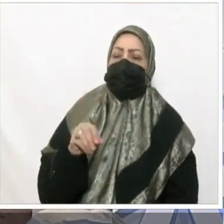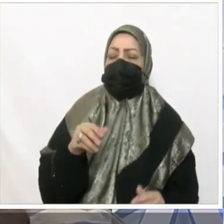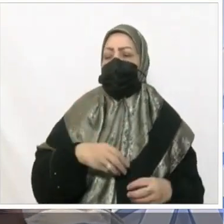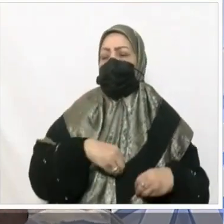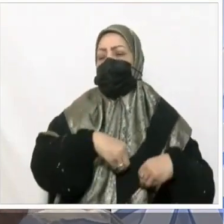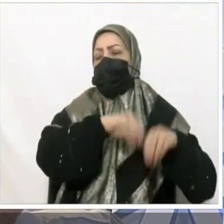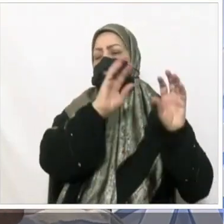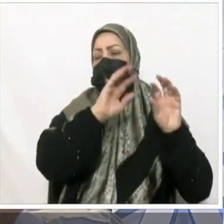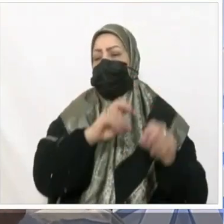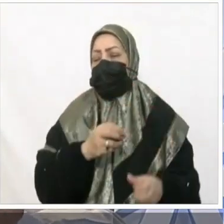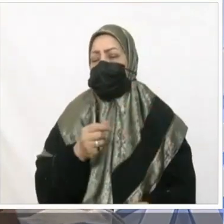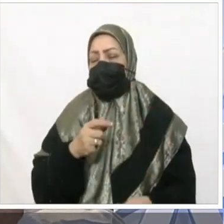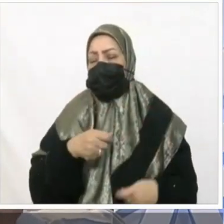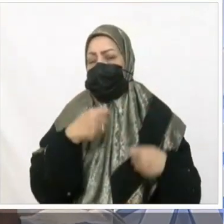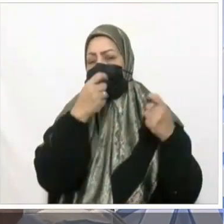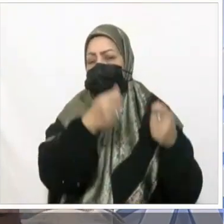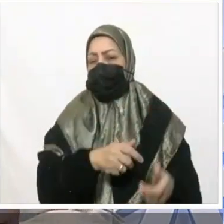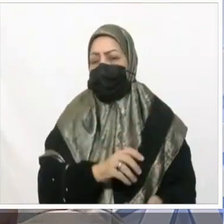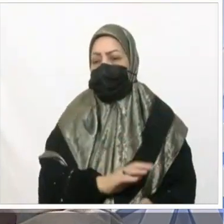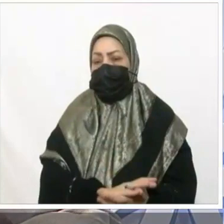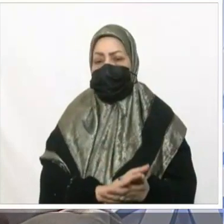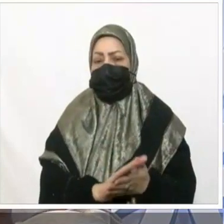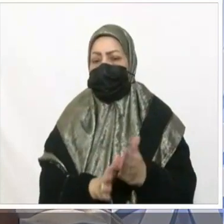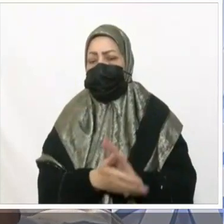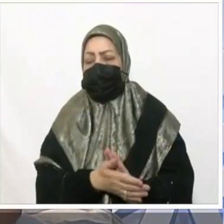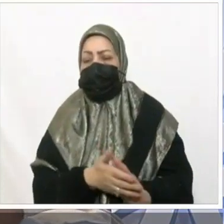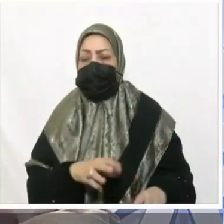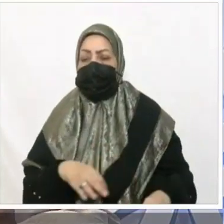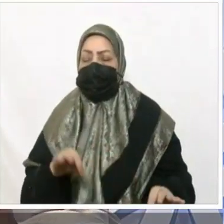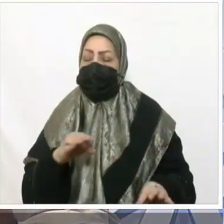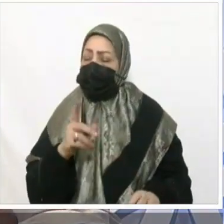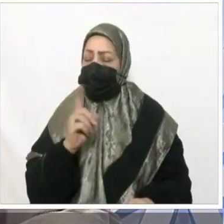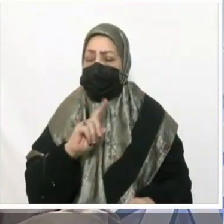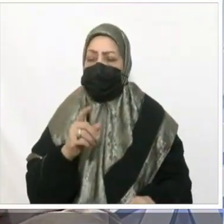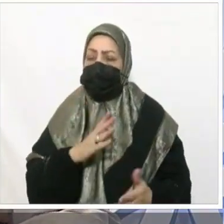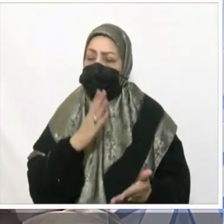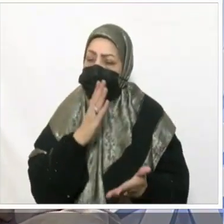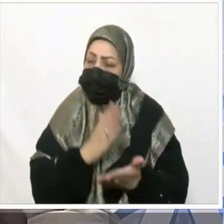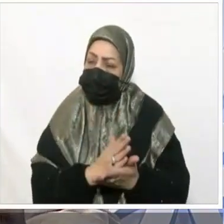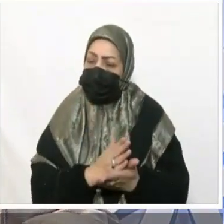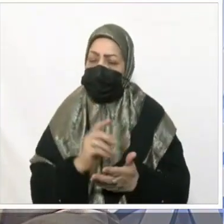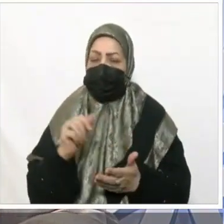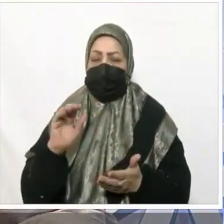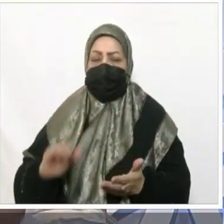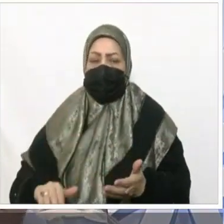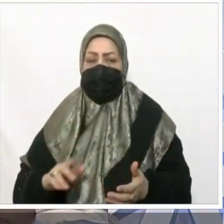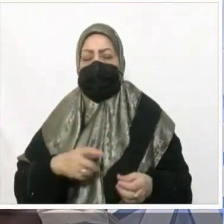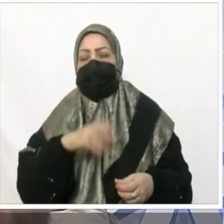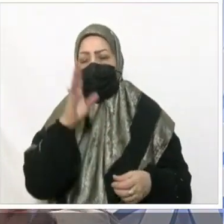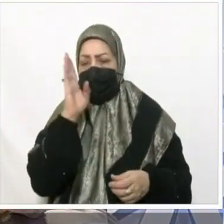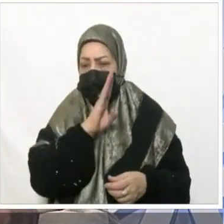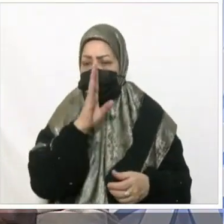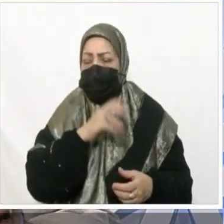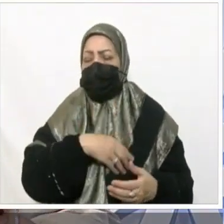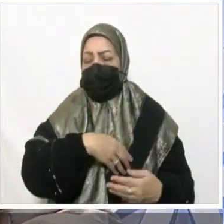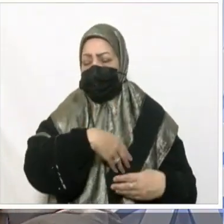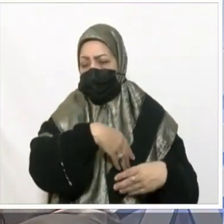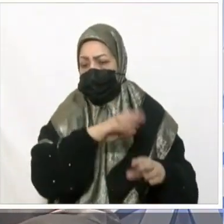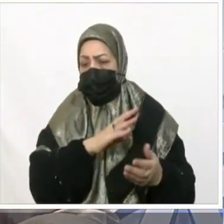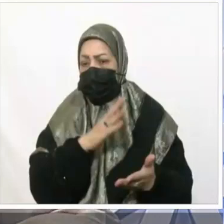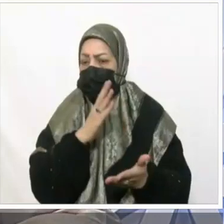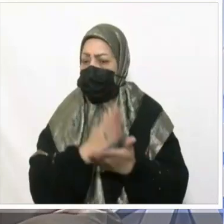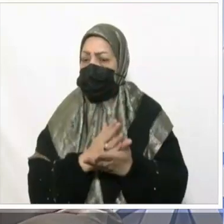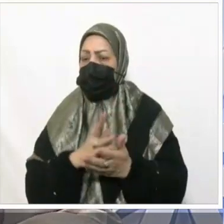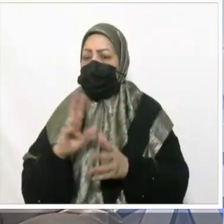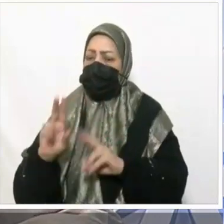ألا يكون تركك لجزء من التركة لأولادك وورثتك من بعدك أليس هو